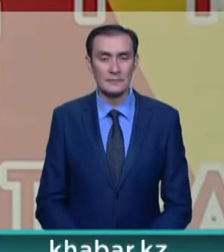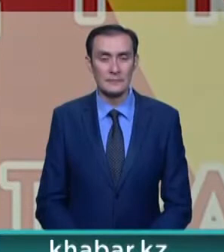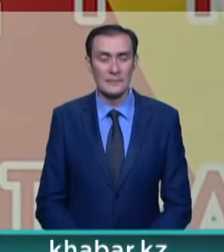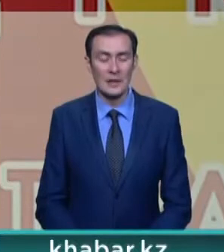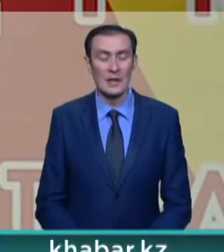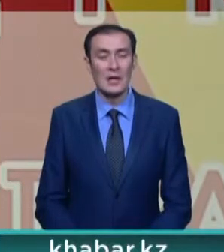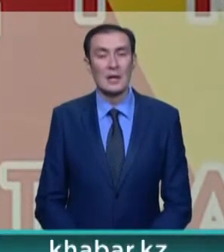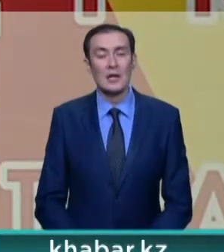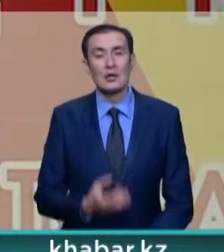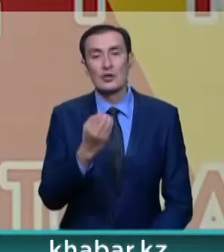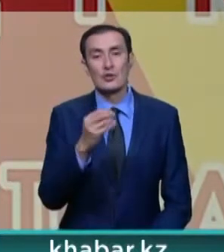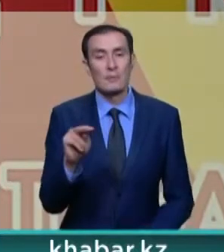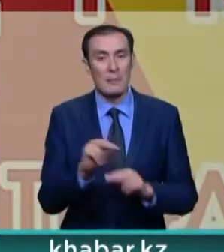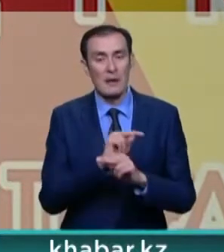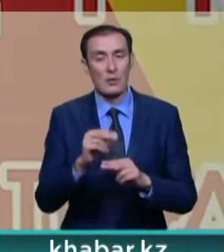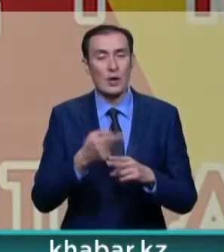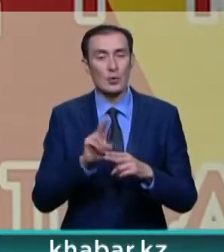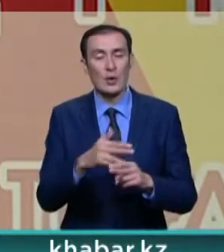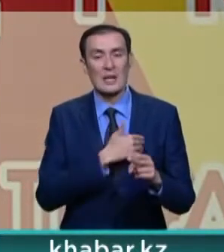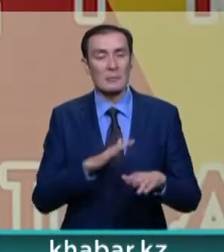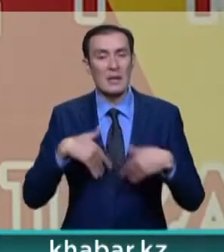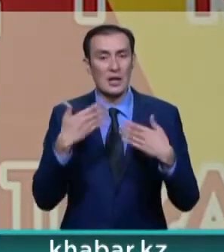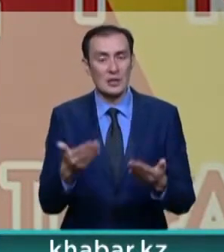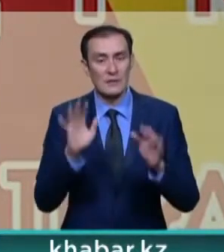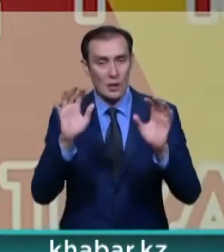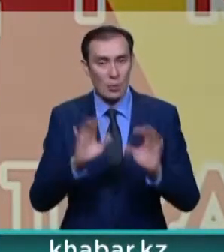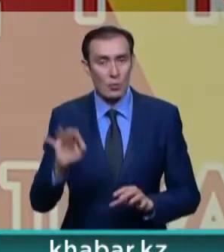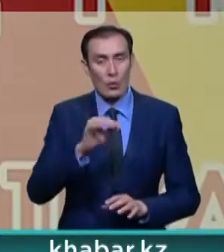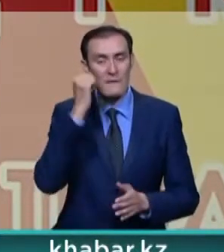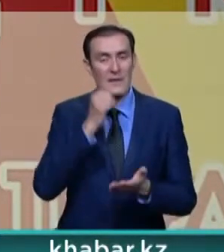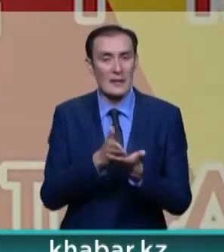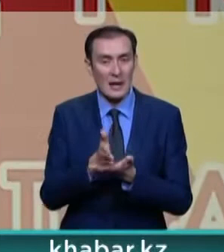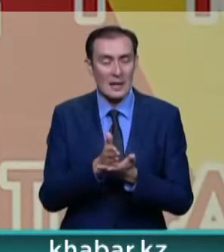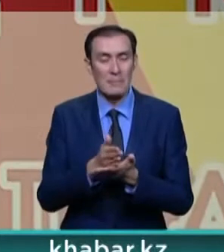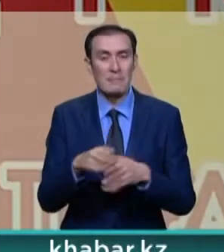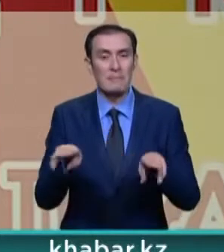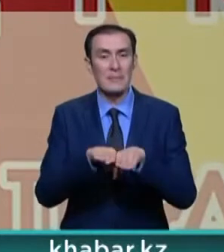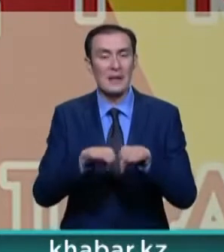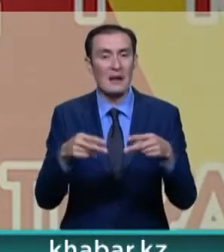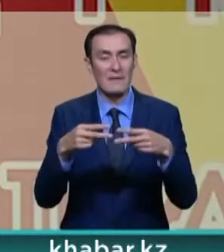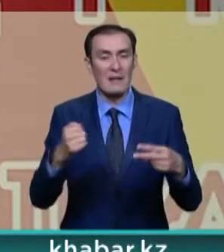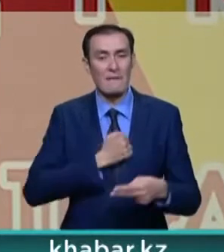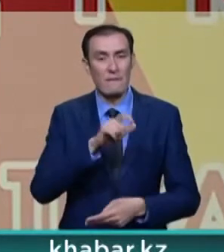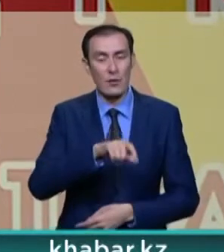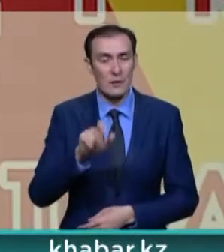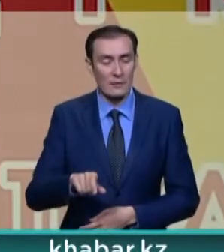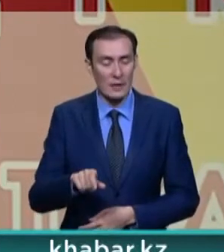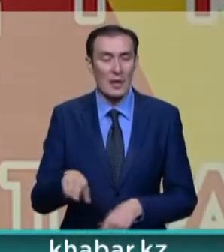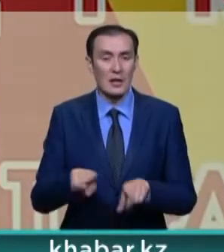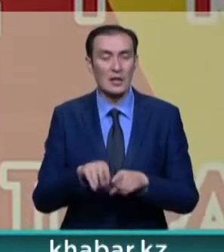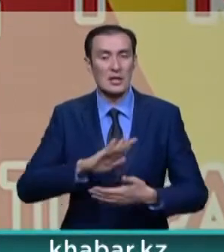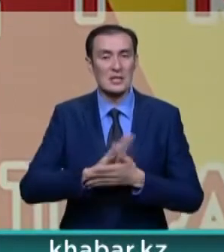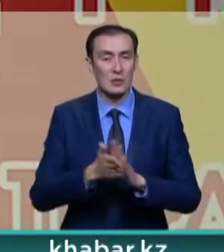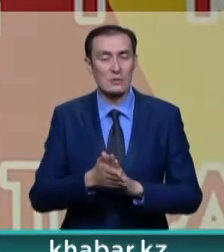Еще одна из поправок, которую хотят внести в существующий закон о ветеранах, это приравнять воинов-интернационалистов к